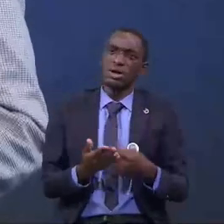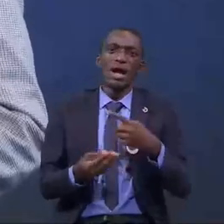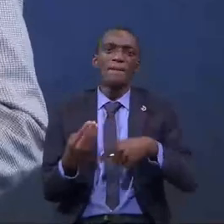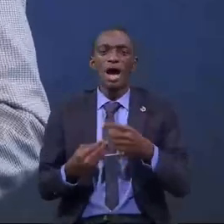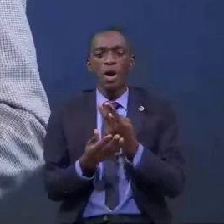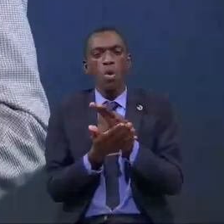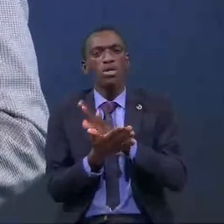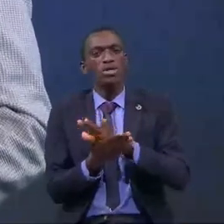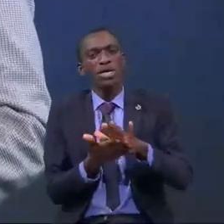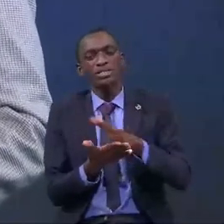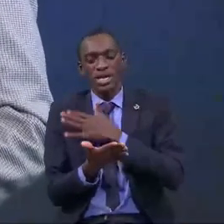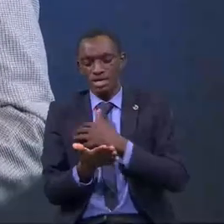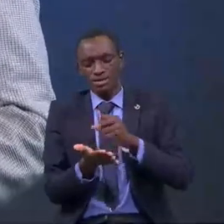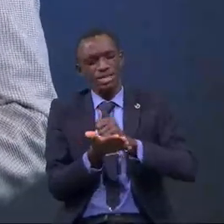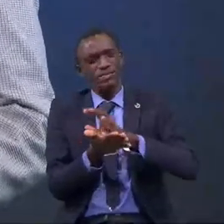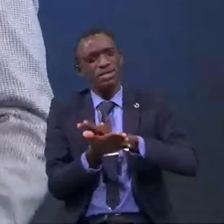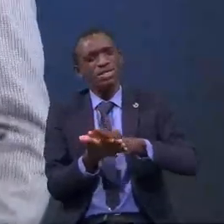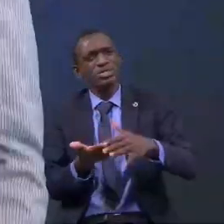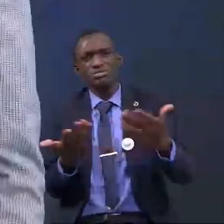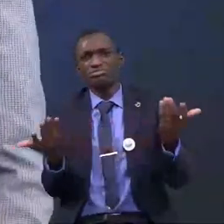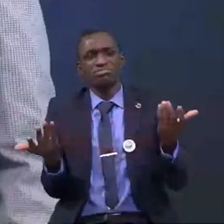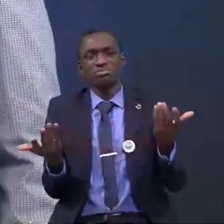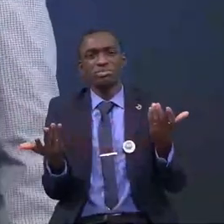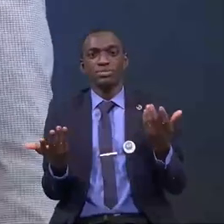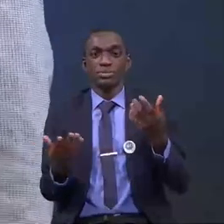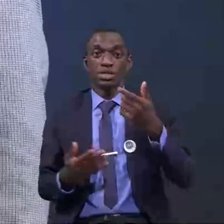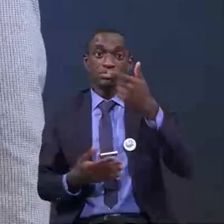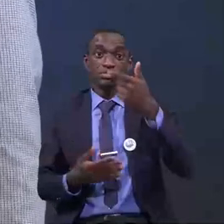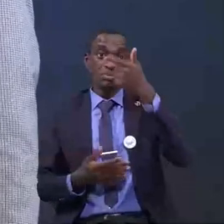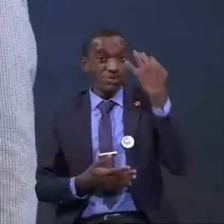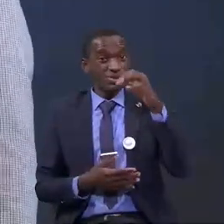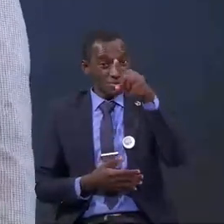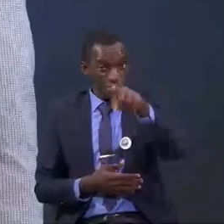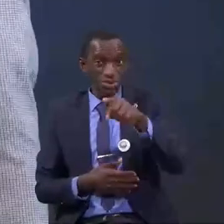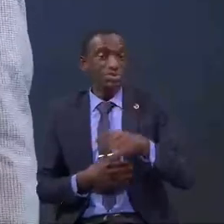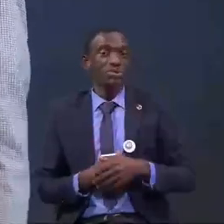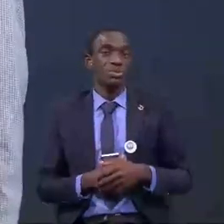Pourquoi tu parles de la sainteté, de la sanctification? À cause de toi.